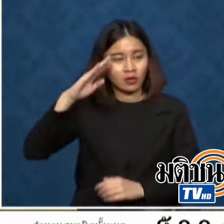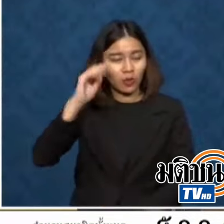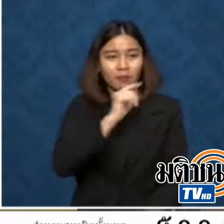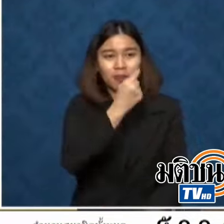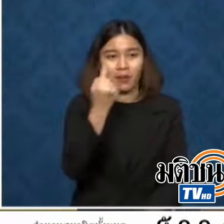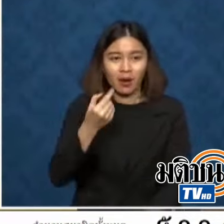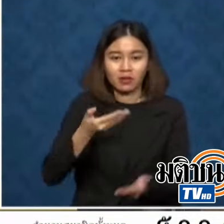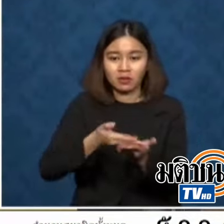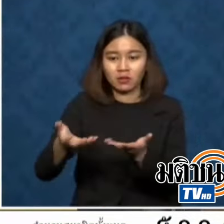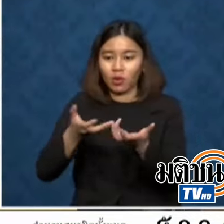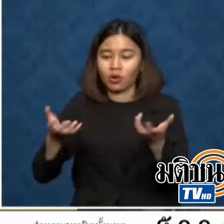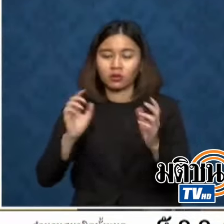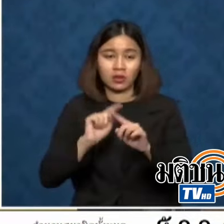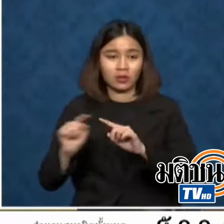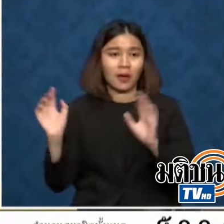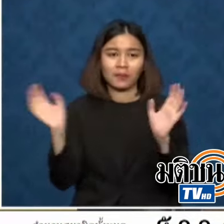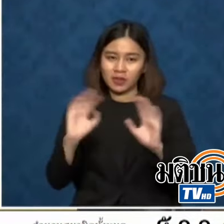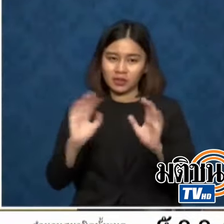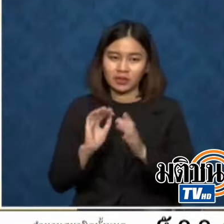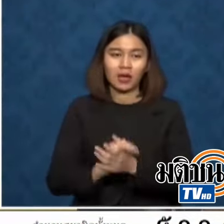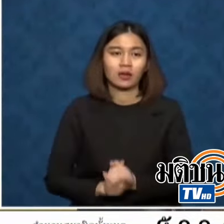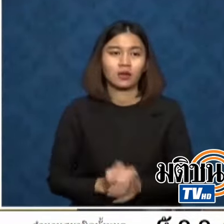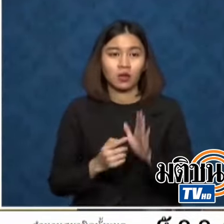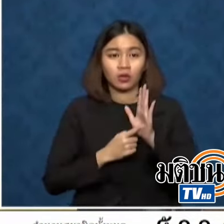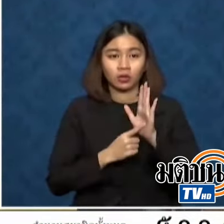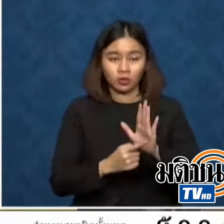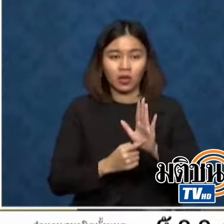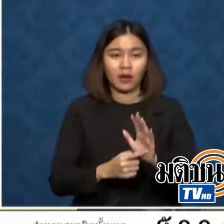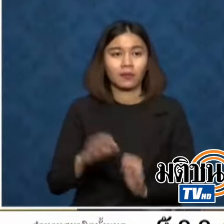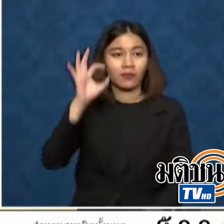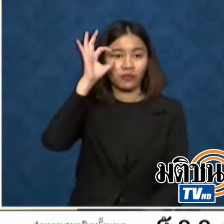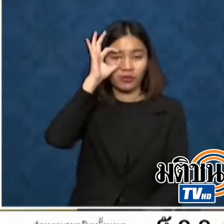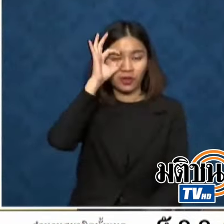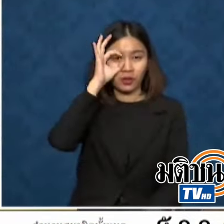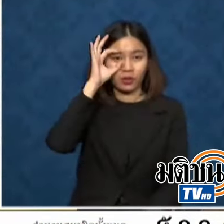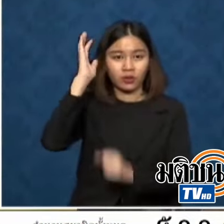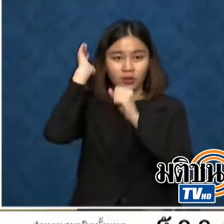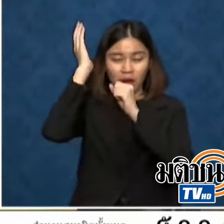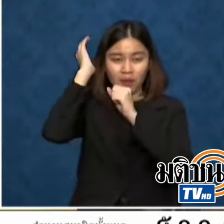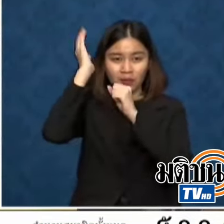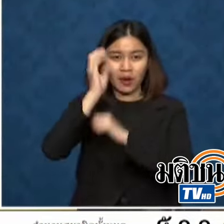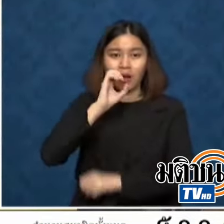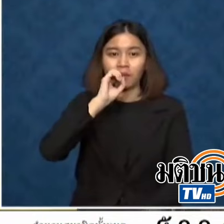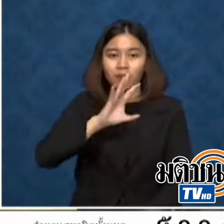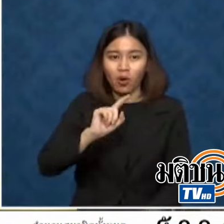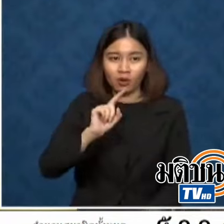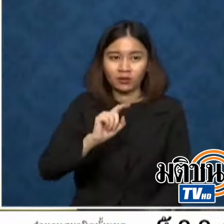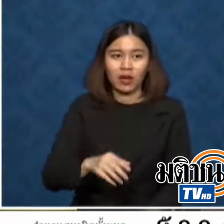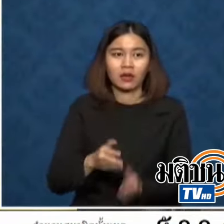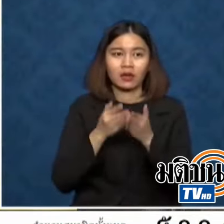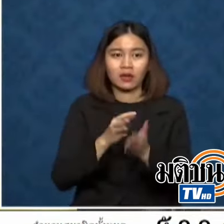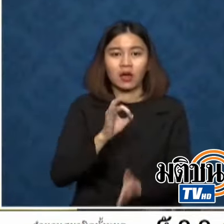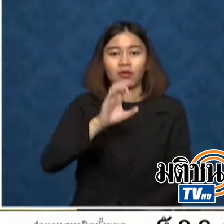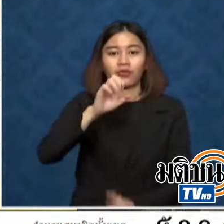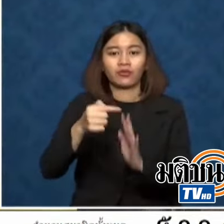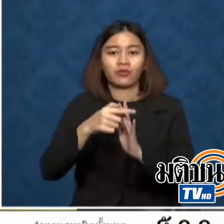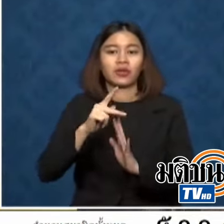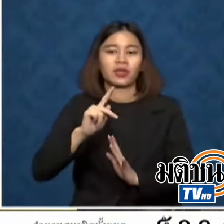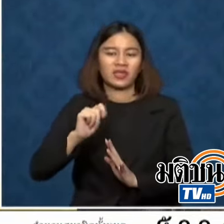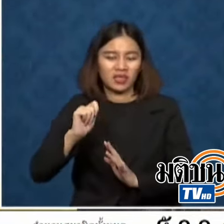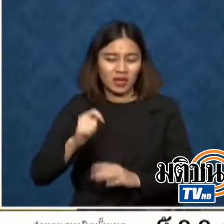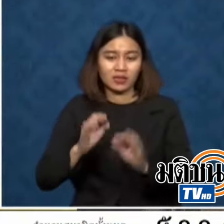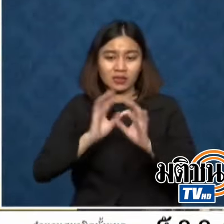ต้องการให้ซื้ออาวุธอะไรเลยอย่างในกรณีที่ท่านวิโรจอภิปรายให้ฟังก็บอกแล้วว่าฟรีตมันมีความจำเป็นยังไงและ